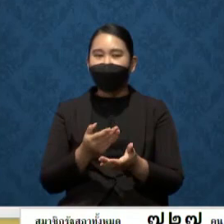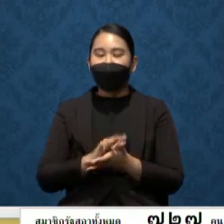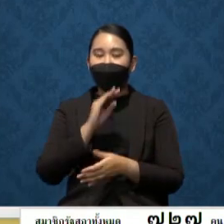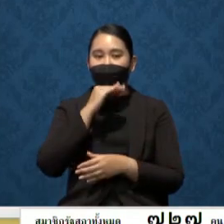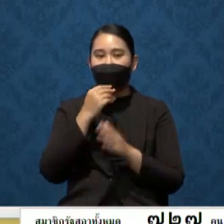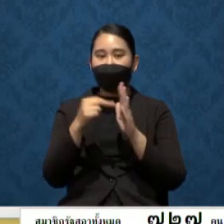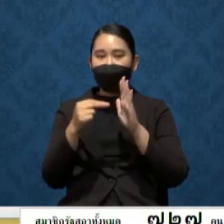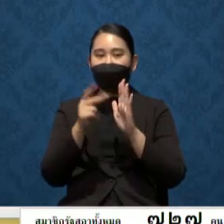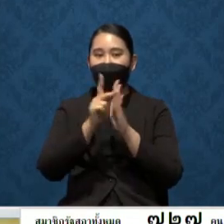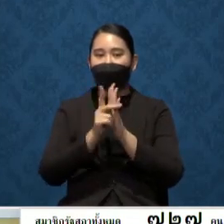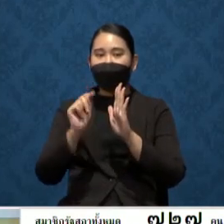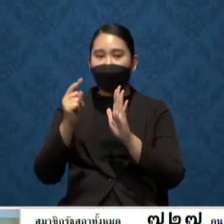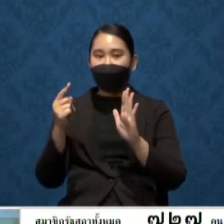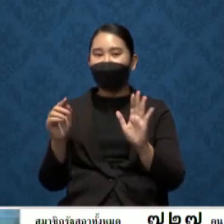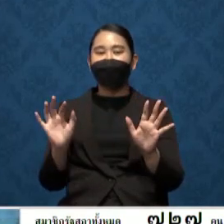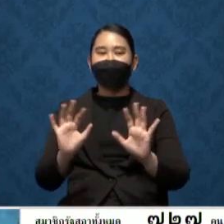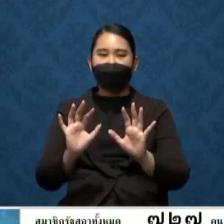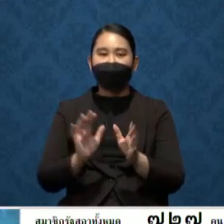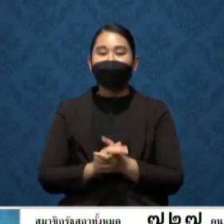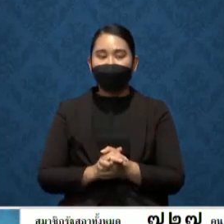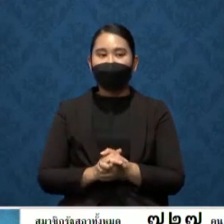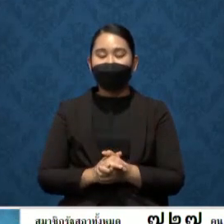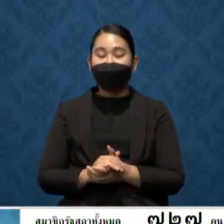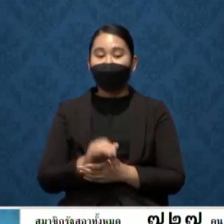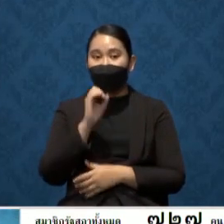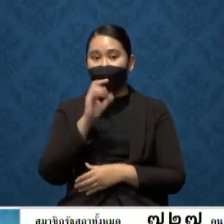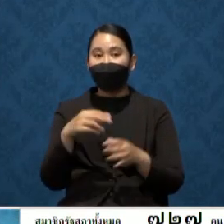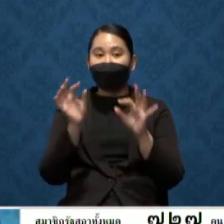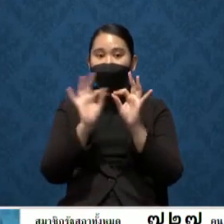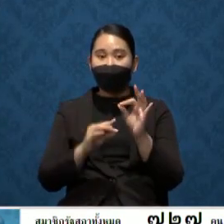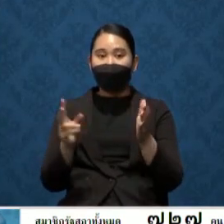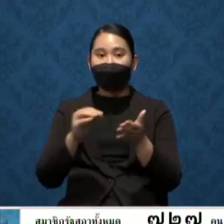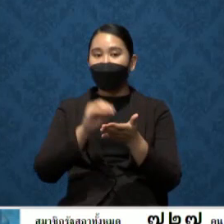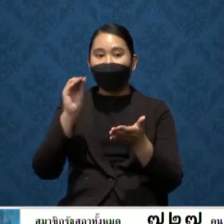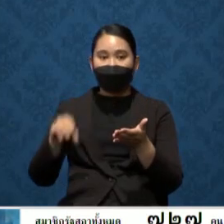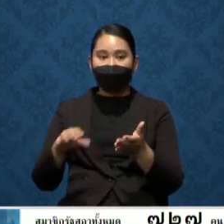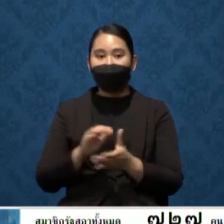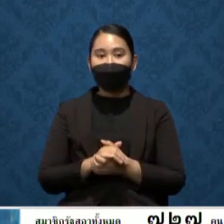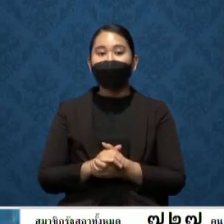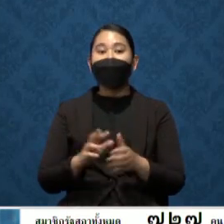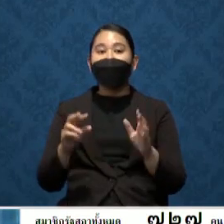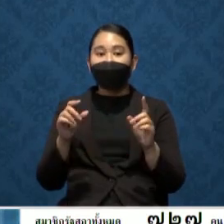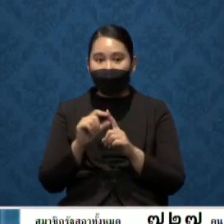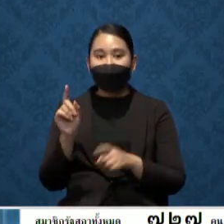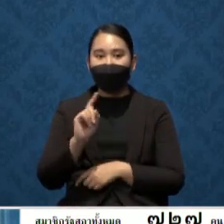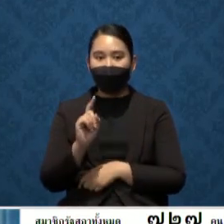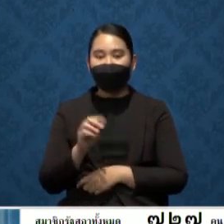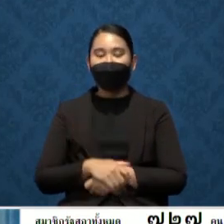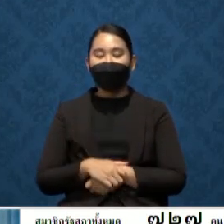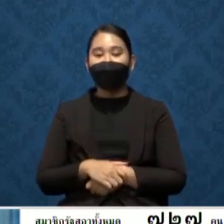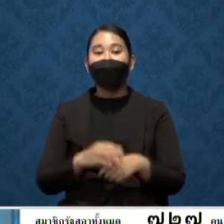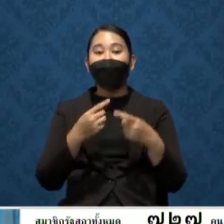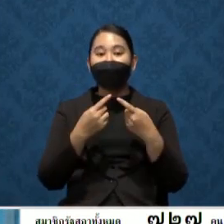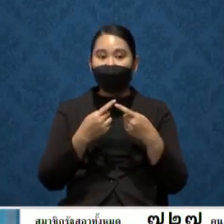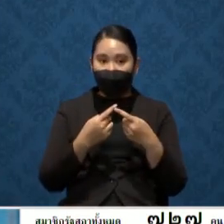ก็คือไม่ได้กฎเกณฑ์ใหม่ที่ถูกสร้างขึ้นมานะครับผมก็เลยขอตัดในส่วนของคำว่าเว้นแต่มี